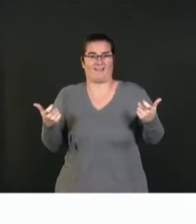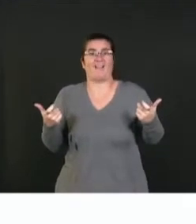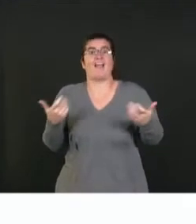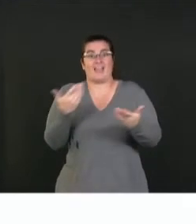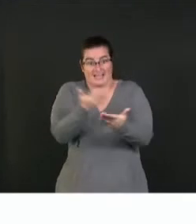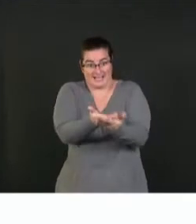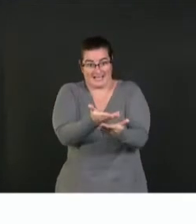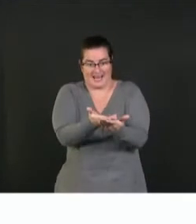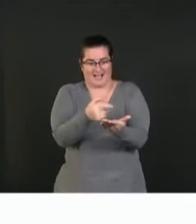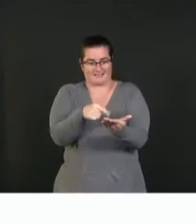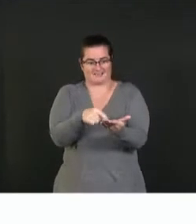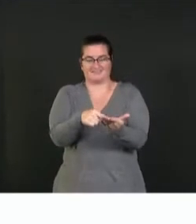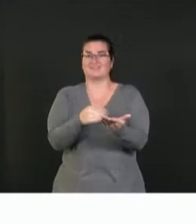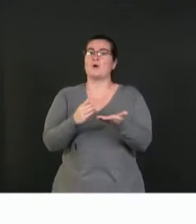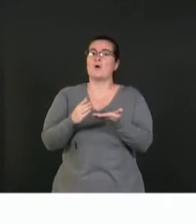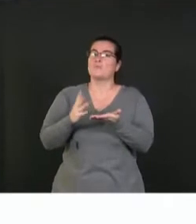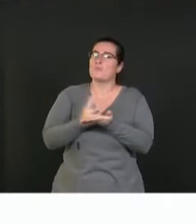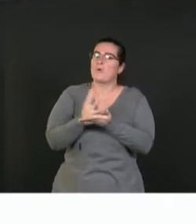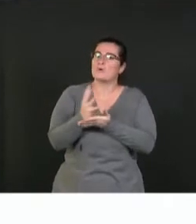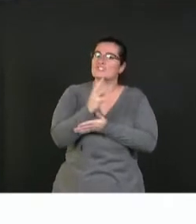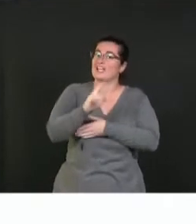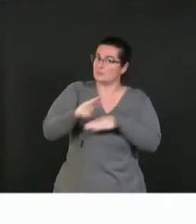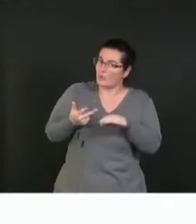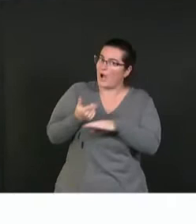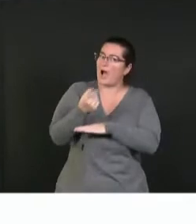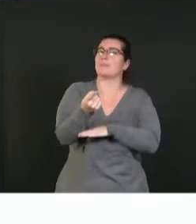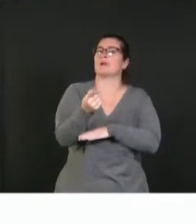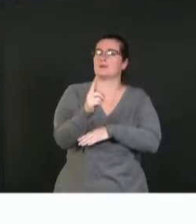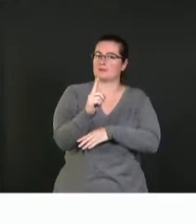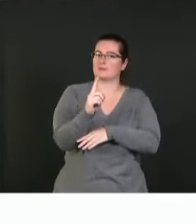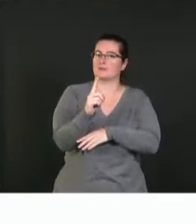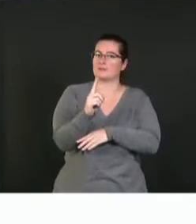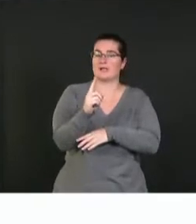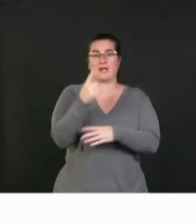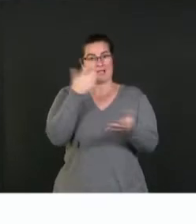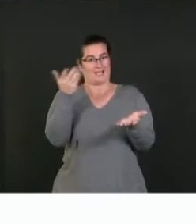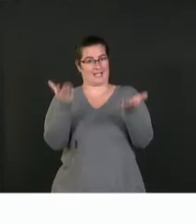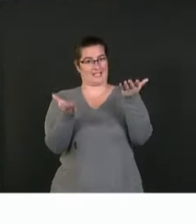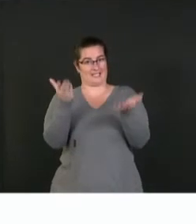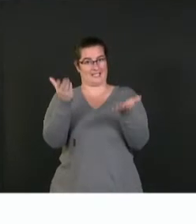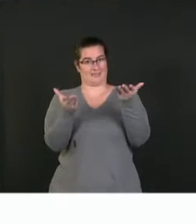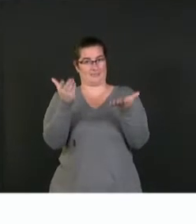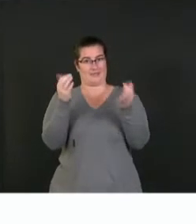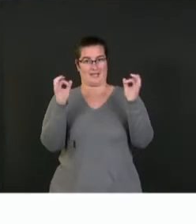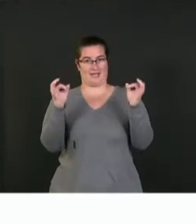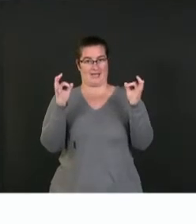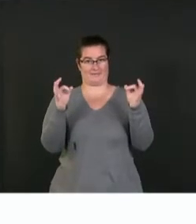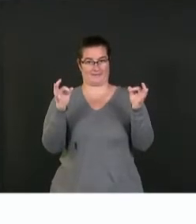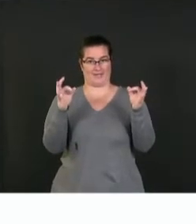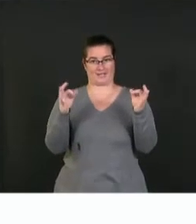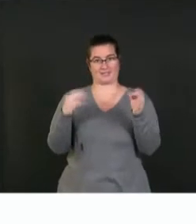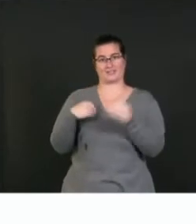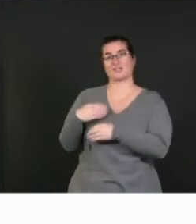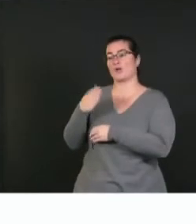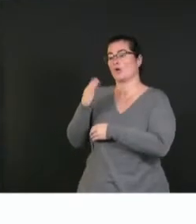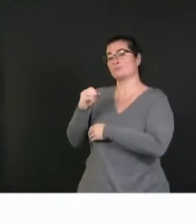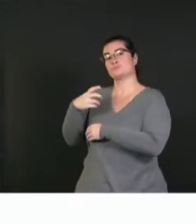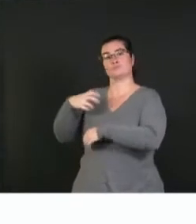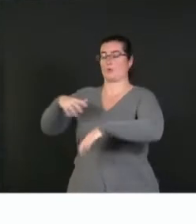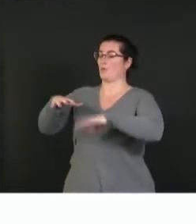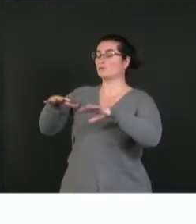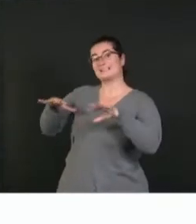est la réalité d'un projet durable, c'est-à-dire un équilibre entre l'empreinte écologique et la biocapacité du